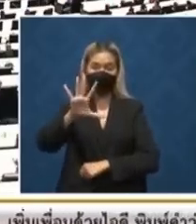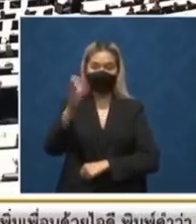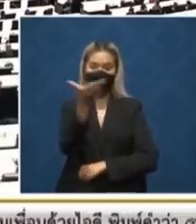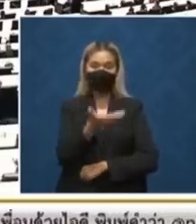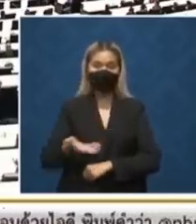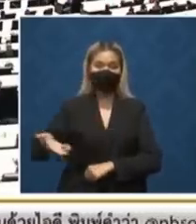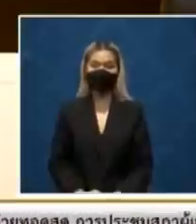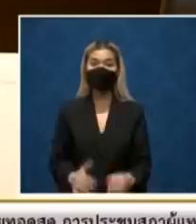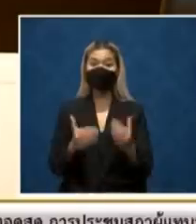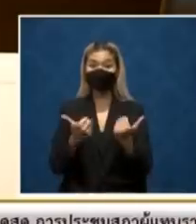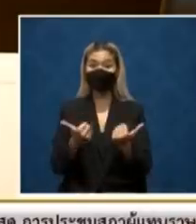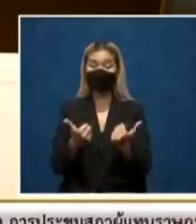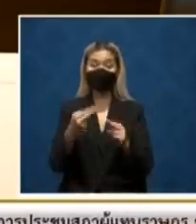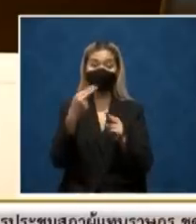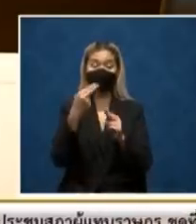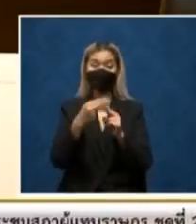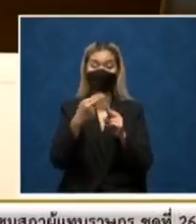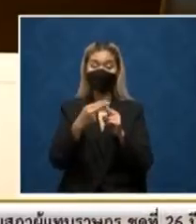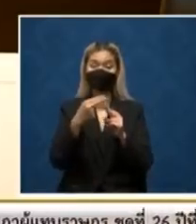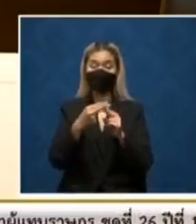อสาธารณะ ค่ะ